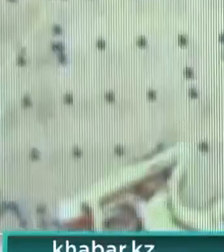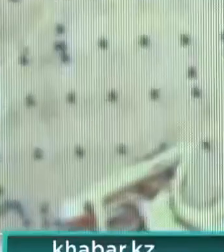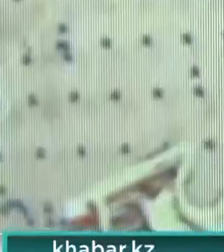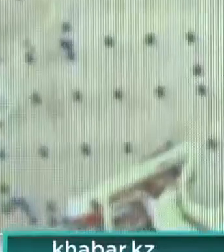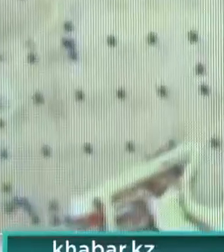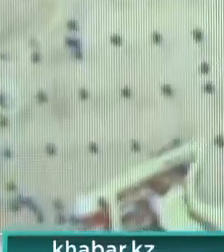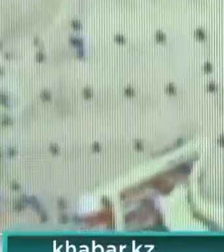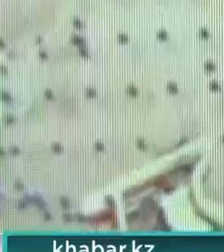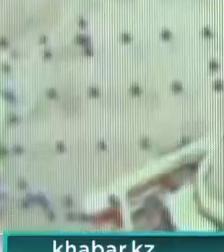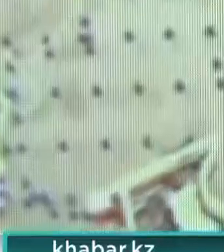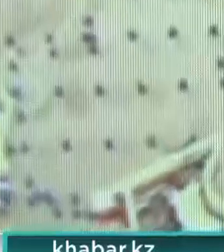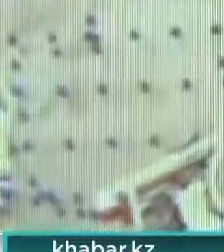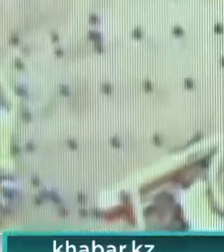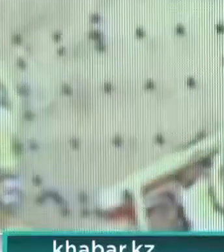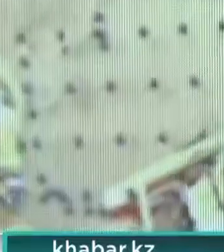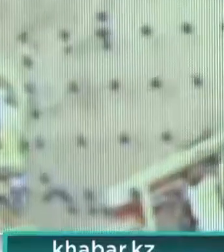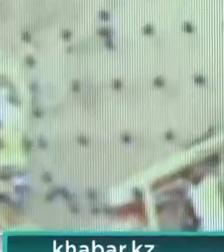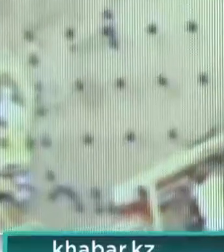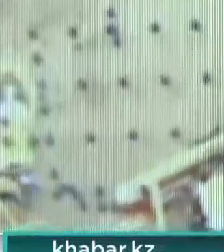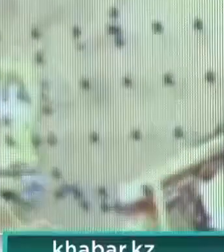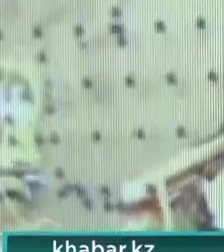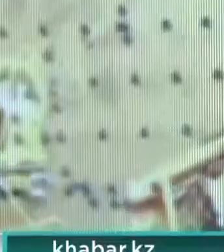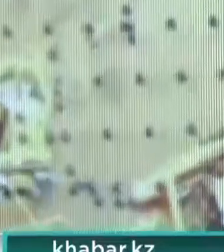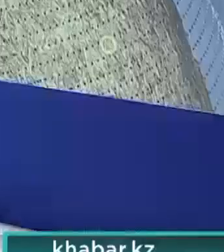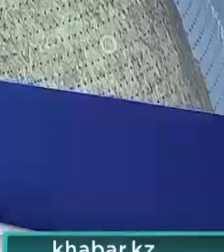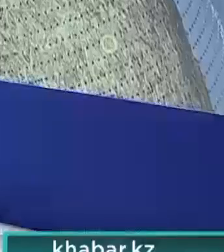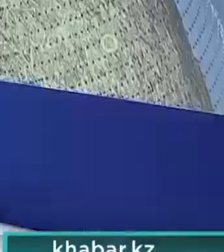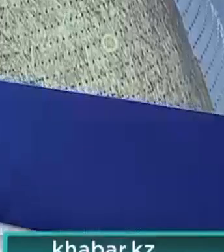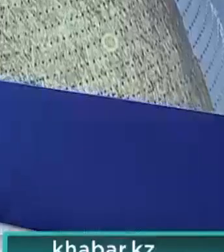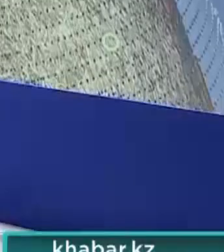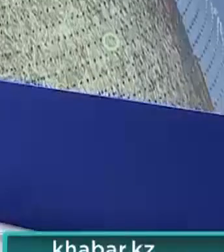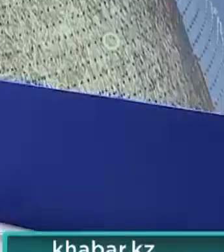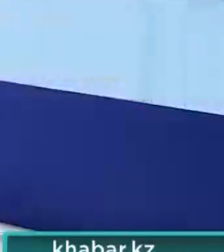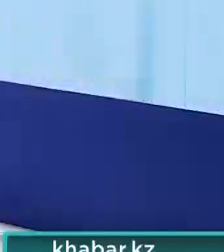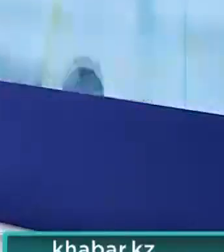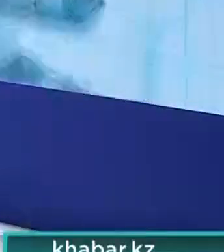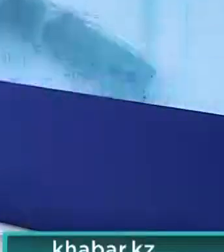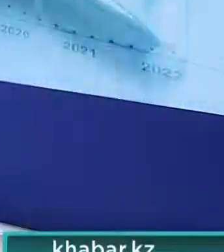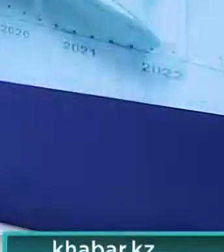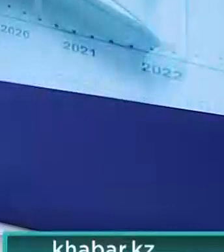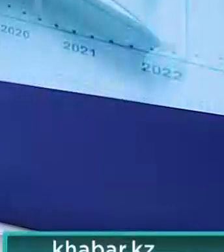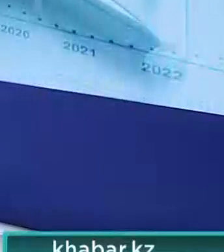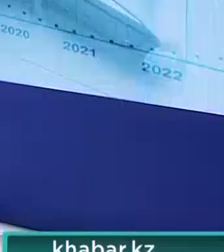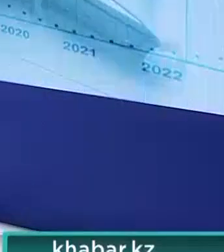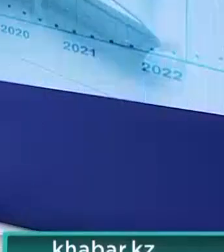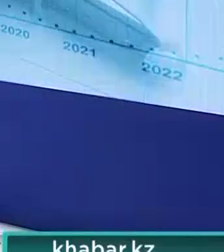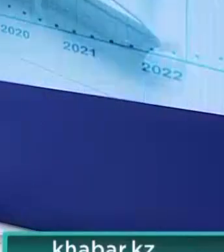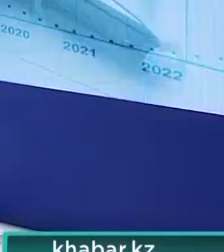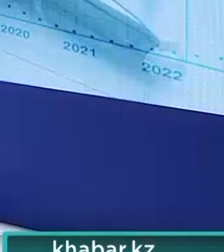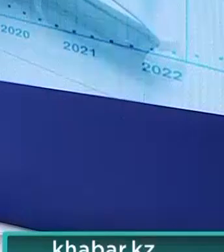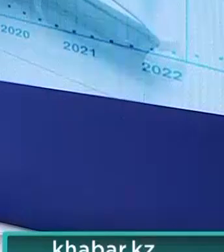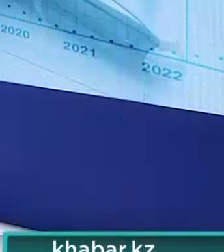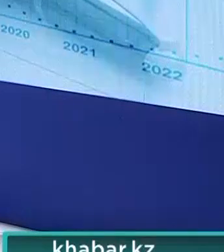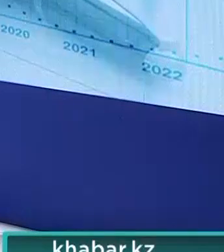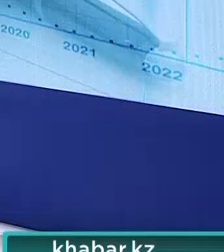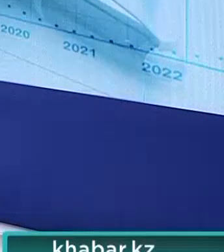Напомню, оно начнется сразу после выпуска новостей. Между тем, инвестиции в транспортно-логистическую